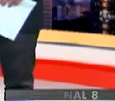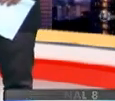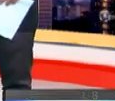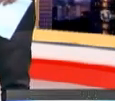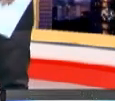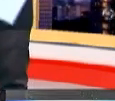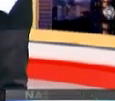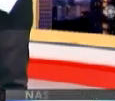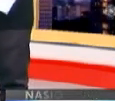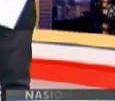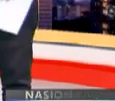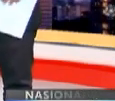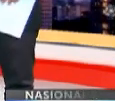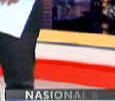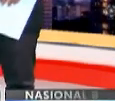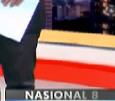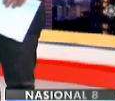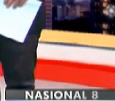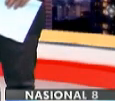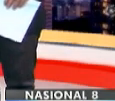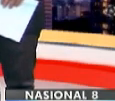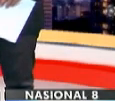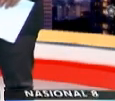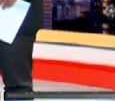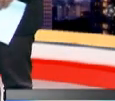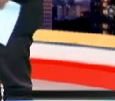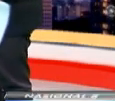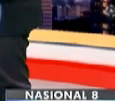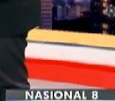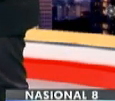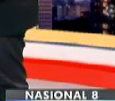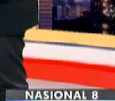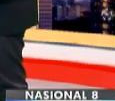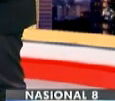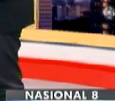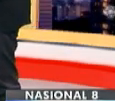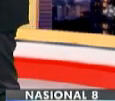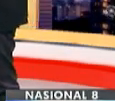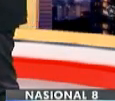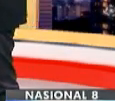Prasarana dapat kontrak kendali operasi sistem Metro Mekah.